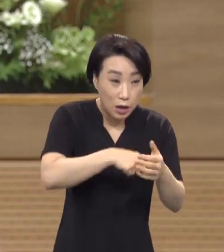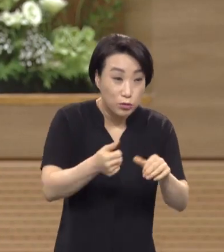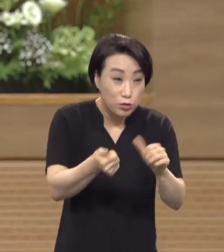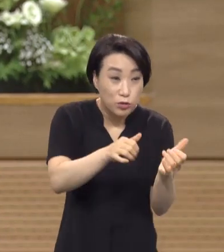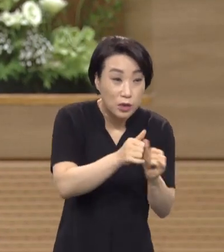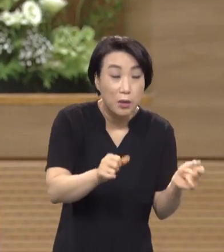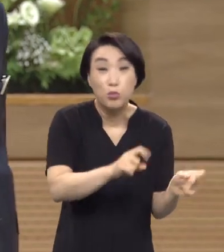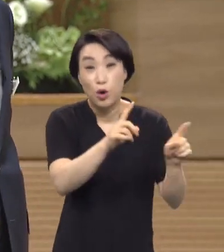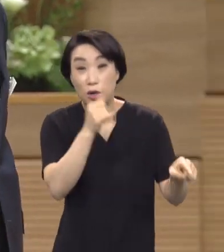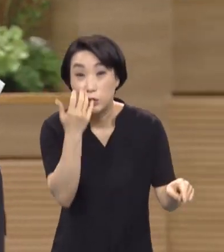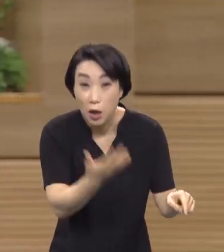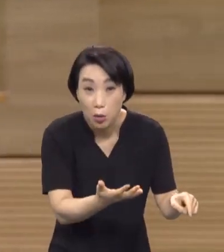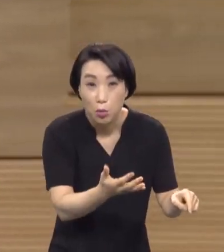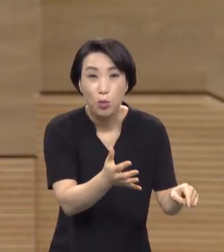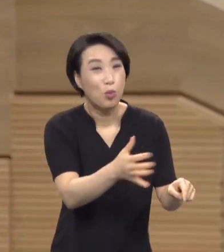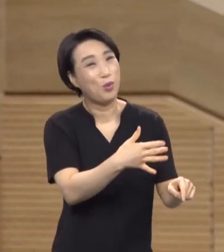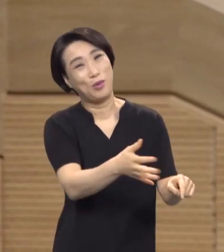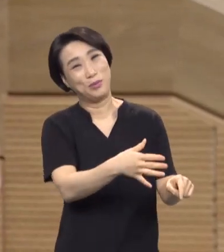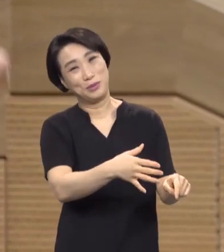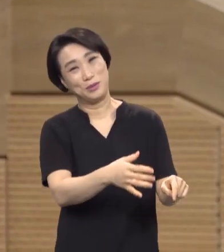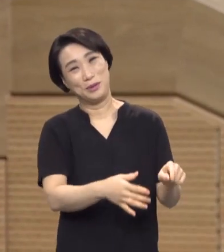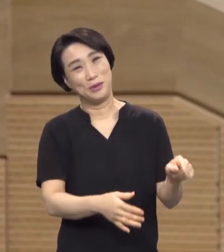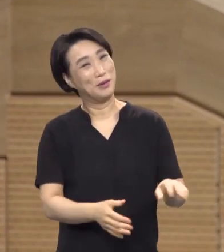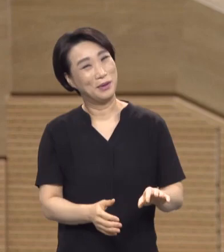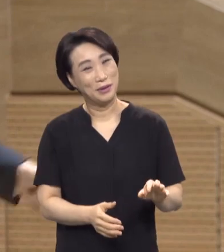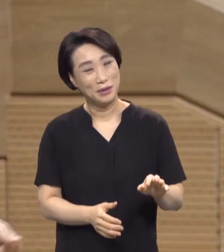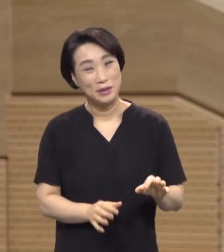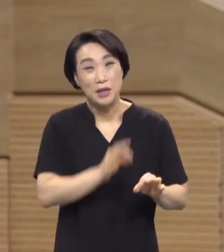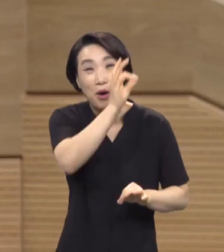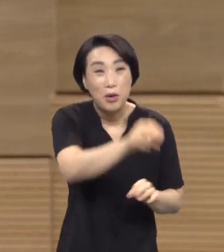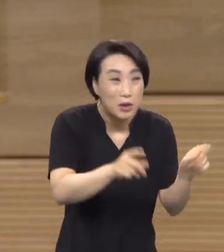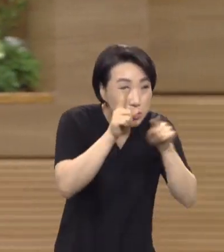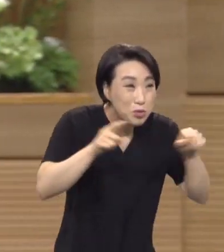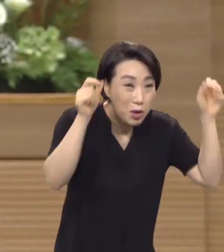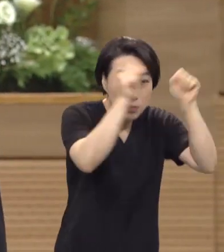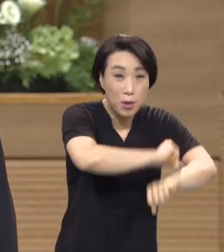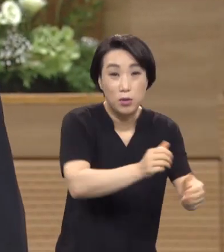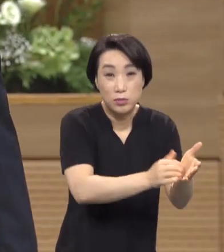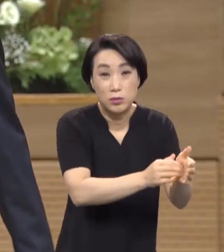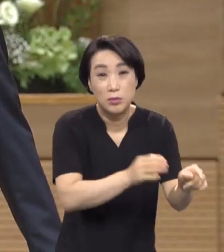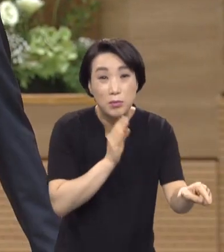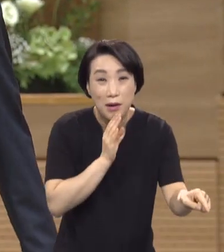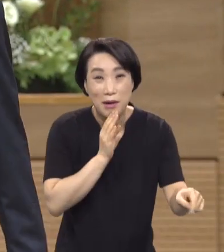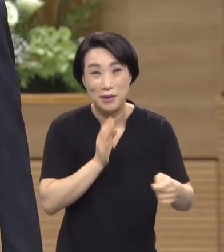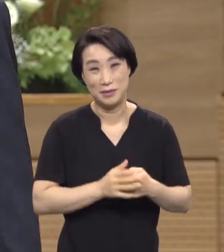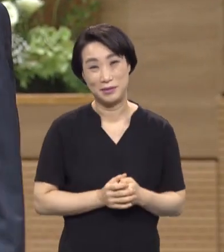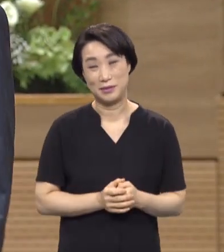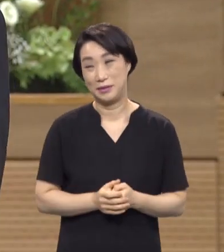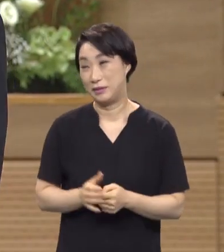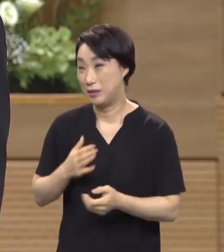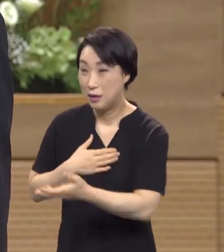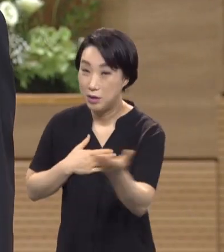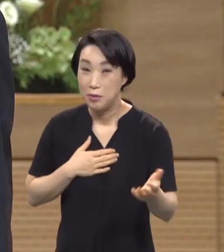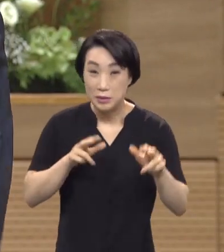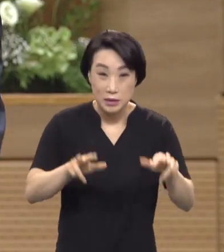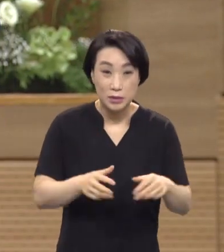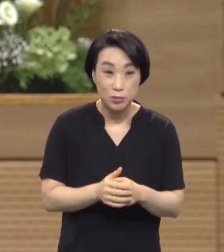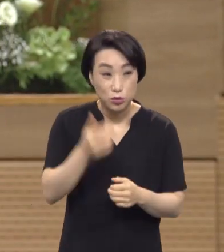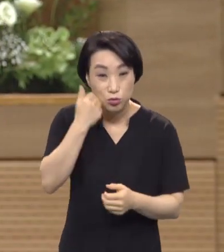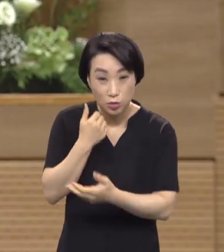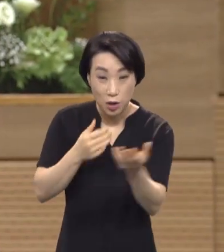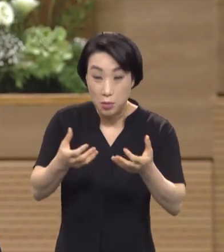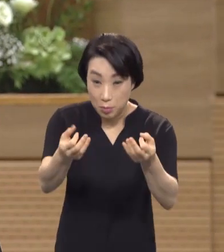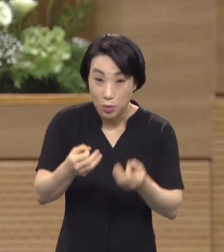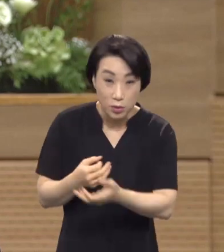자가 부활이 있단 말은 없다 이 말이오. 영원한 지옥의 멸망할 뿐이라 이 말이오. 여기 핍박받는 자가 있거든